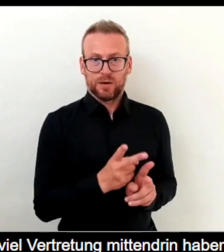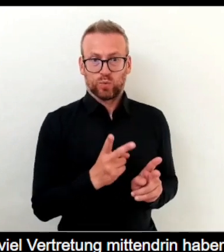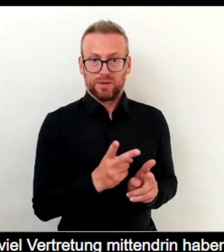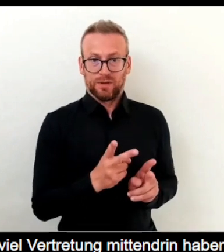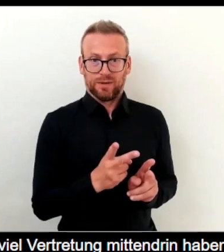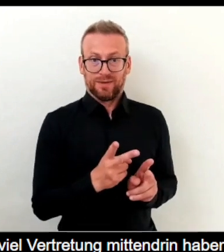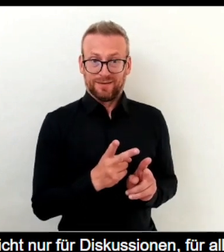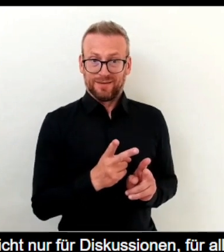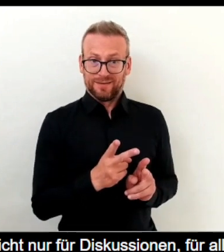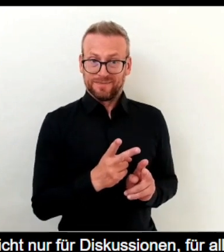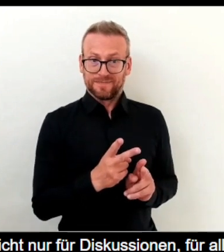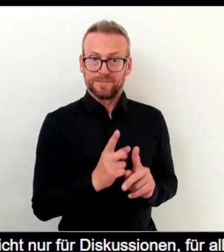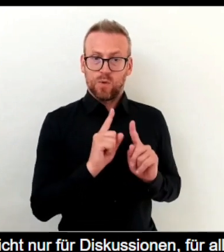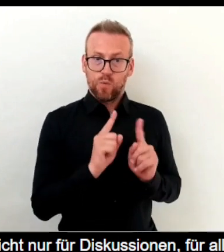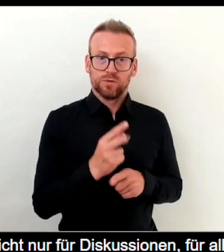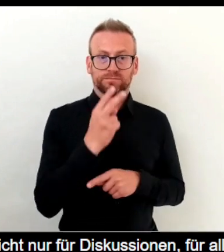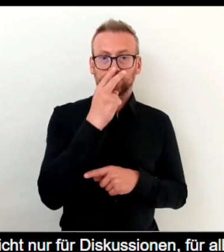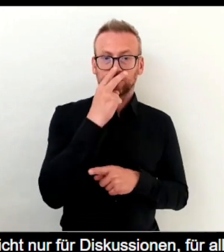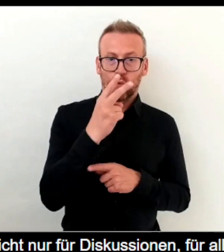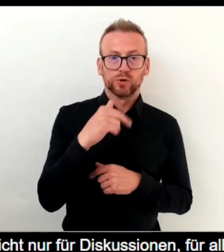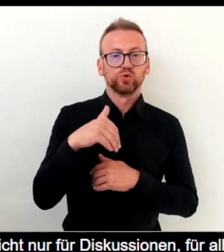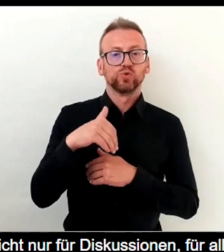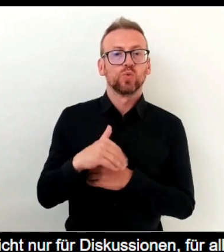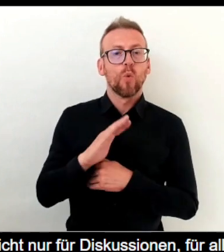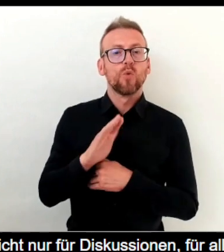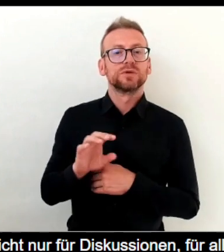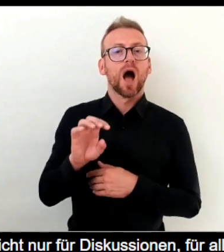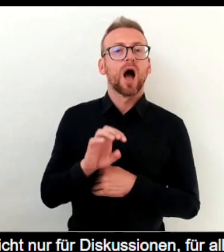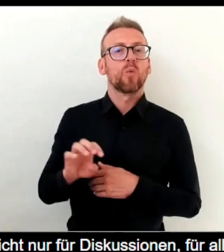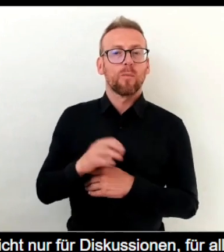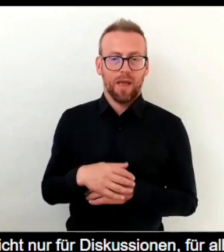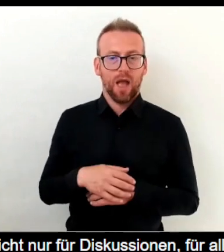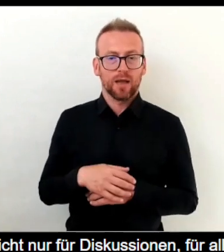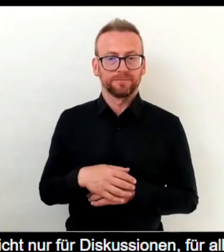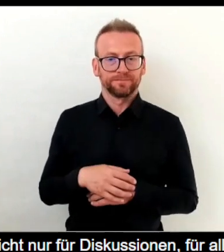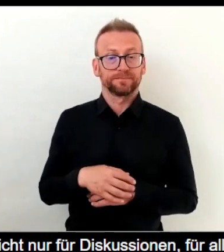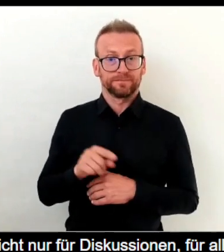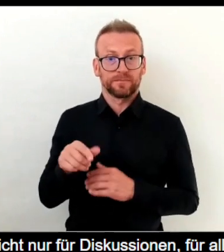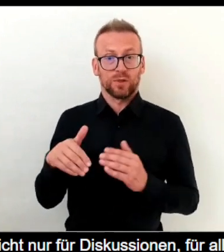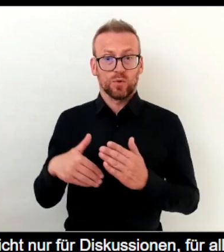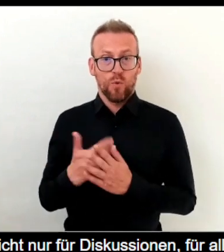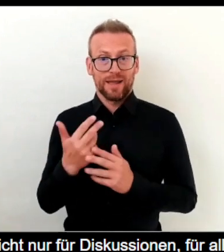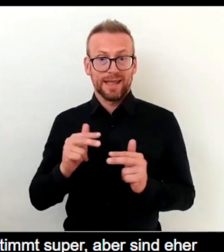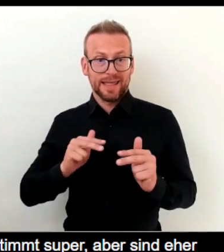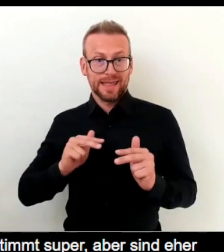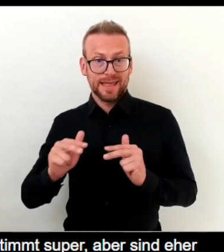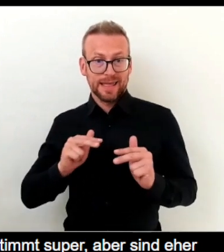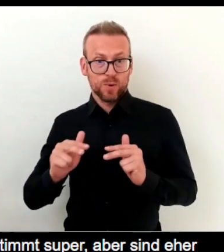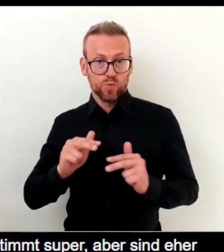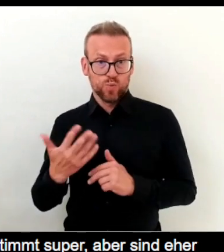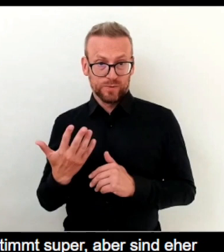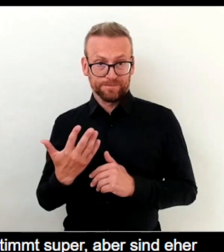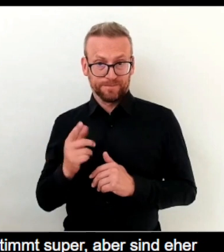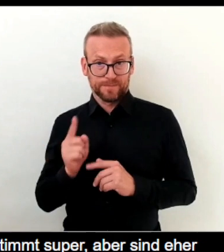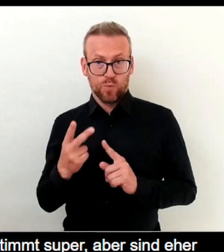ja auch viele Benachteiligungen. Und den Sensus und das Feeling für Süd-Süd-Osteuropa, das haben wir. Deswegen habe ich in den letzten zwei Jahren auch sehr